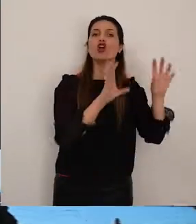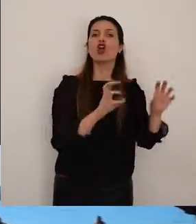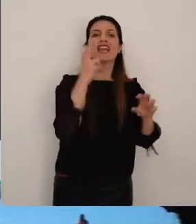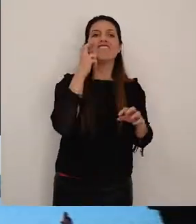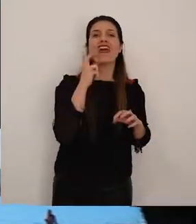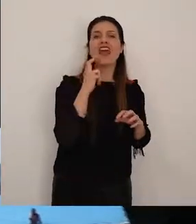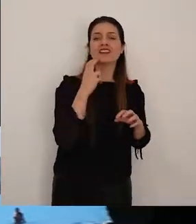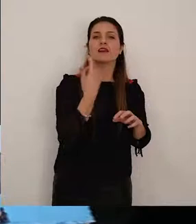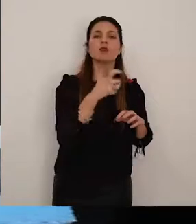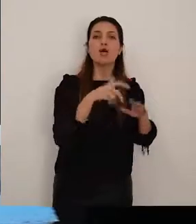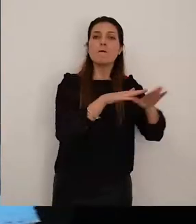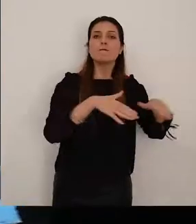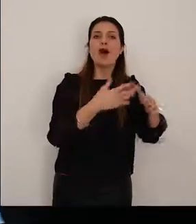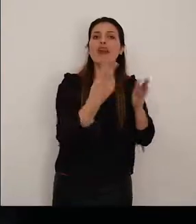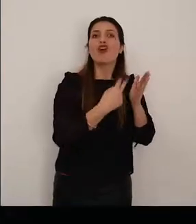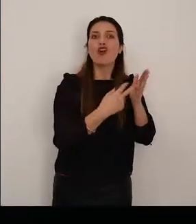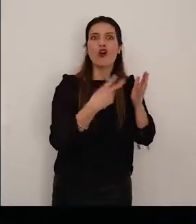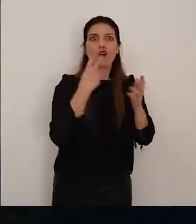colore smeraldo del mare.